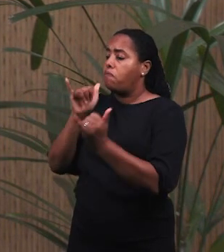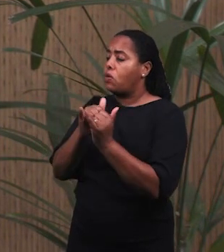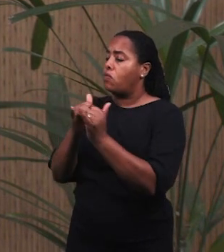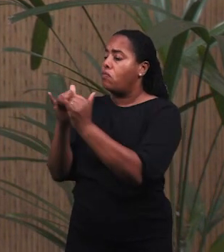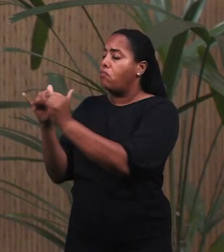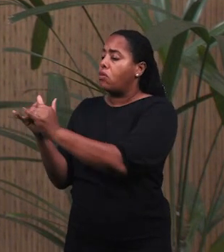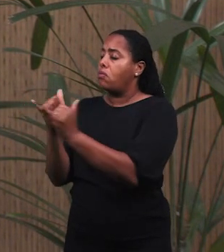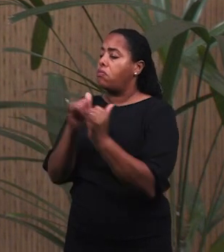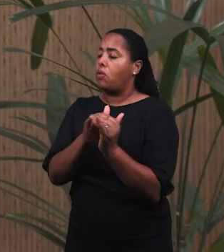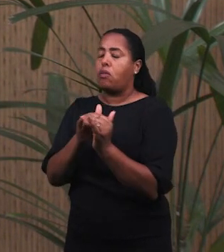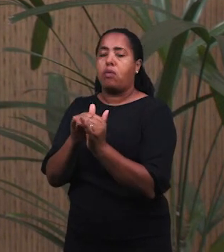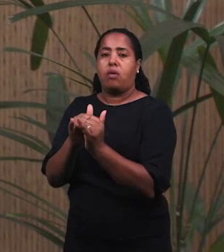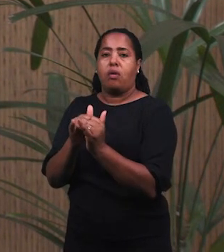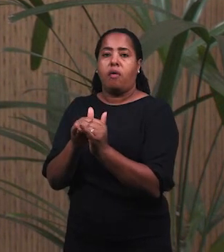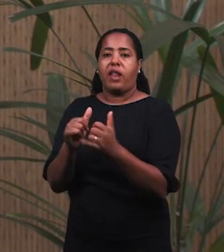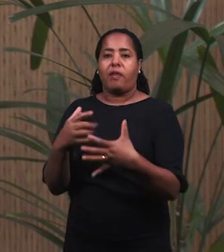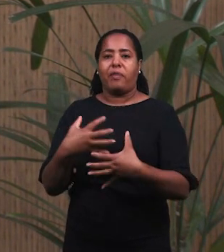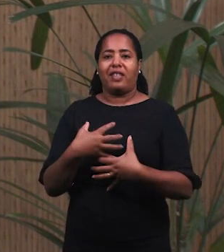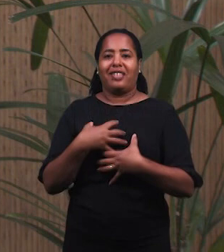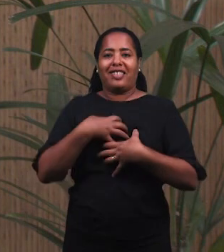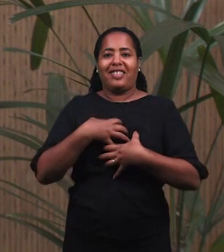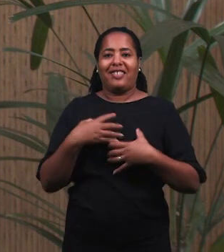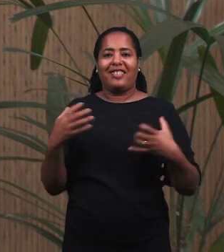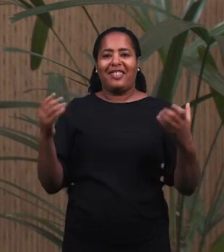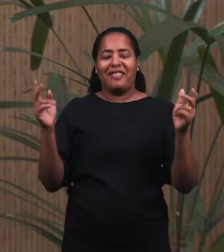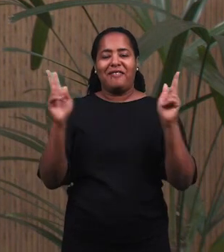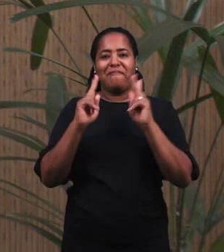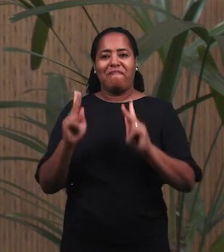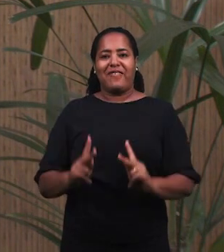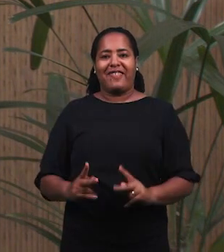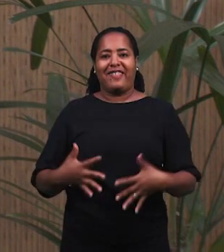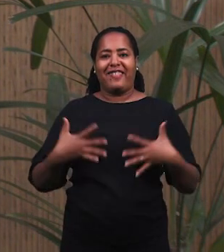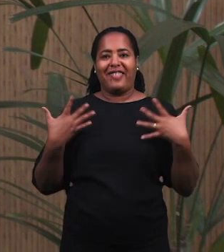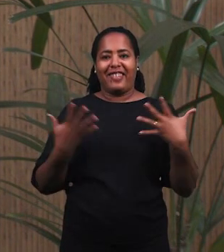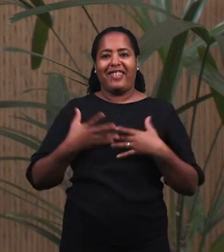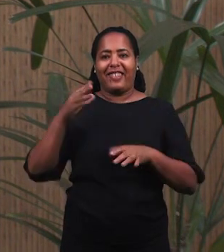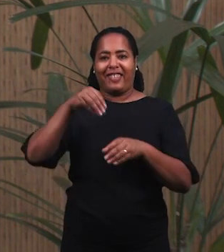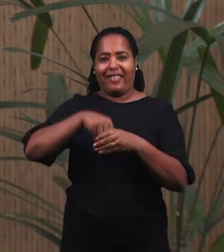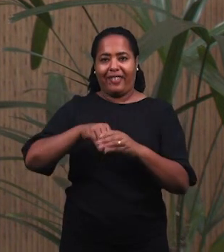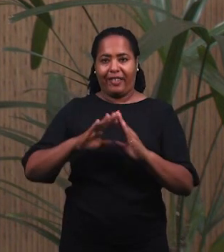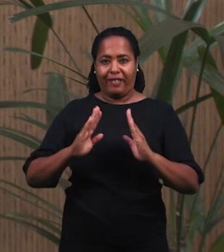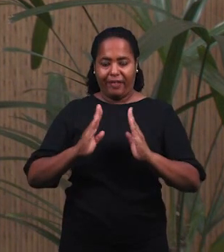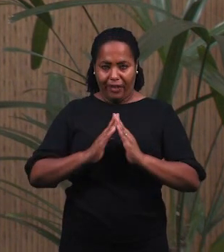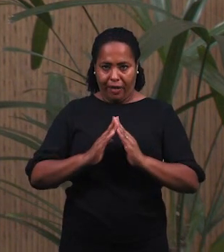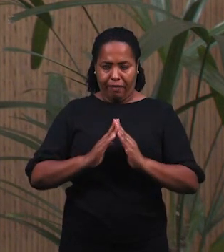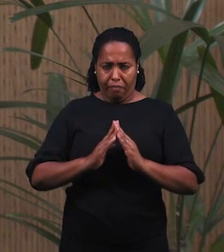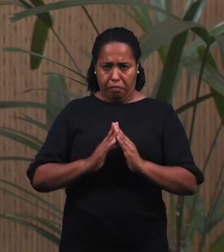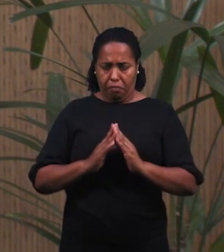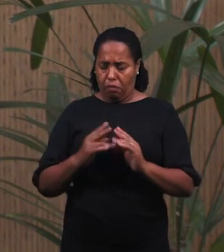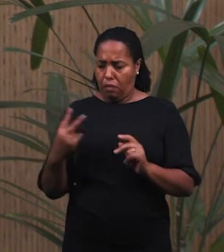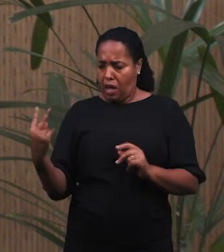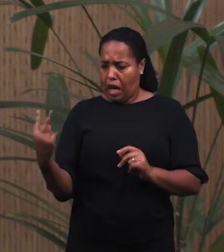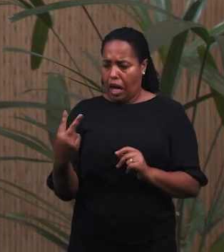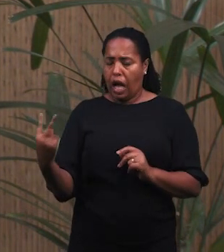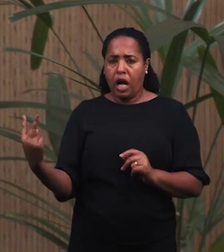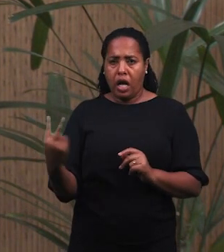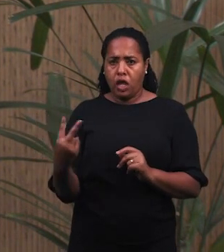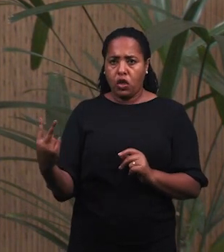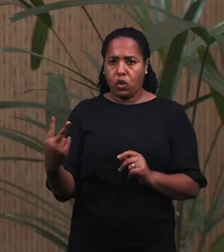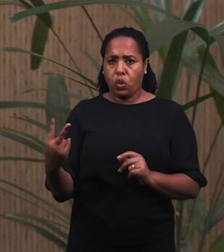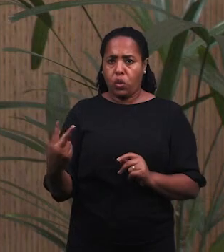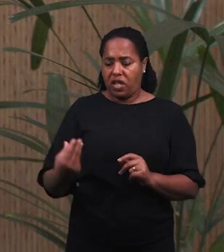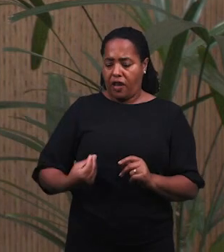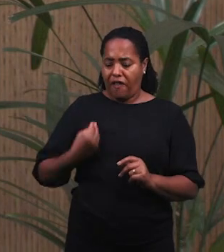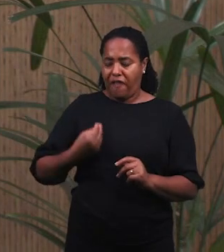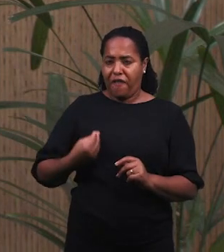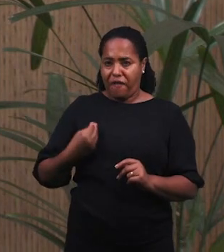простить друг друга, чтобы вы могли наслаждаться благословением мира и радости в доме. И вы